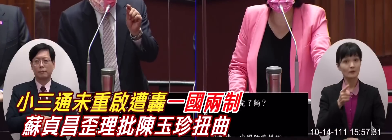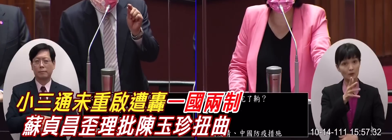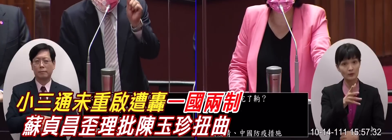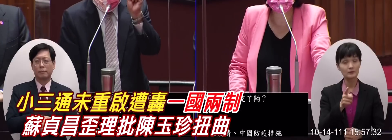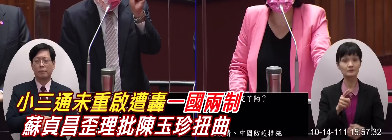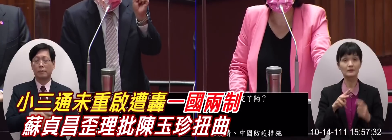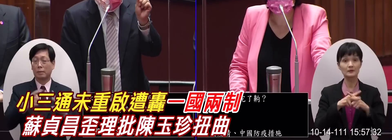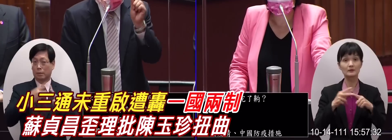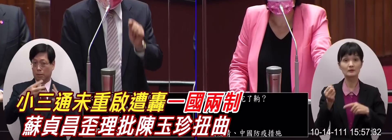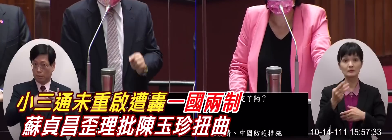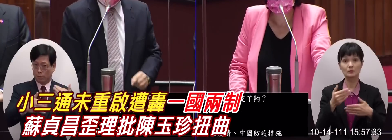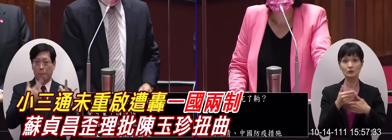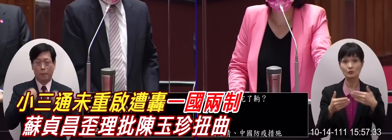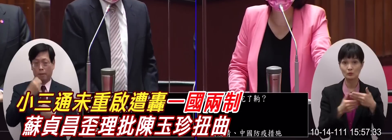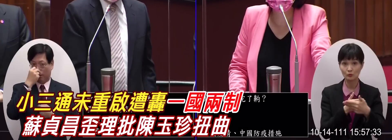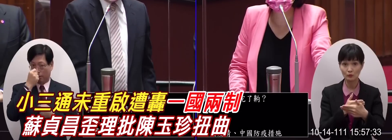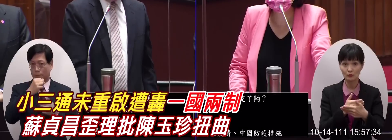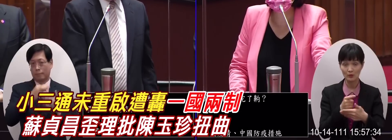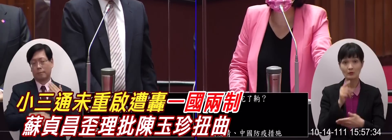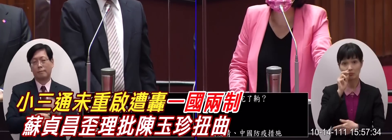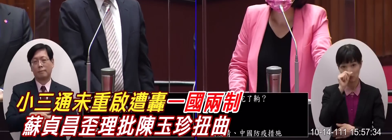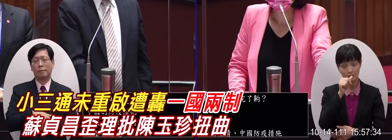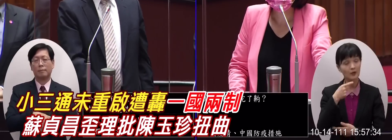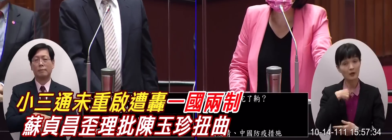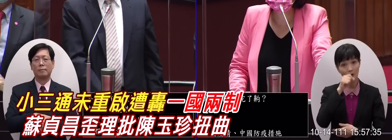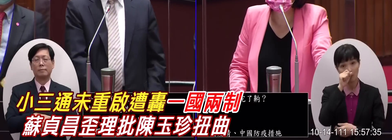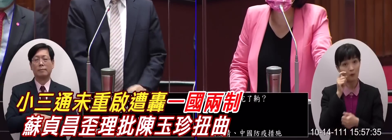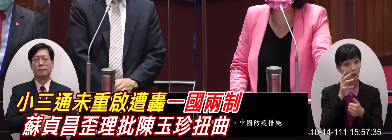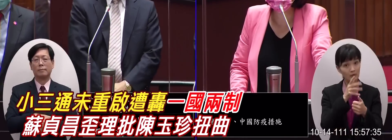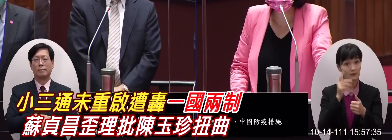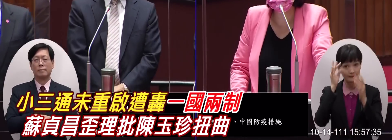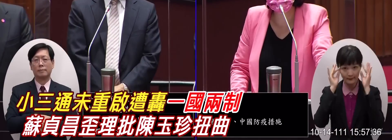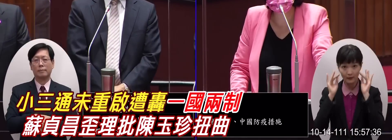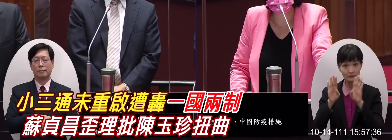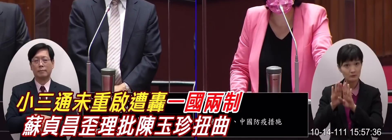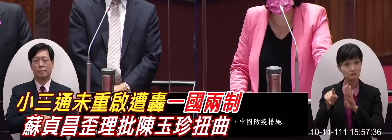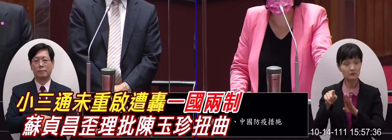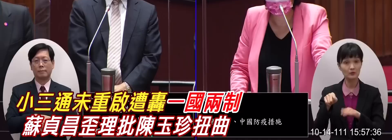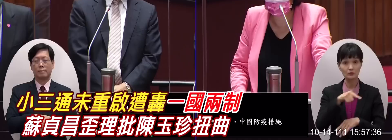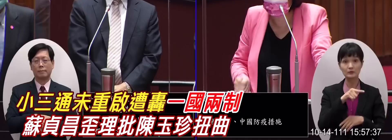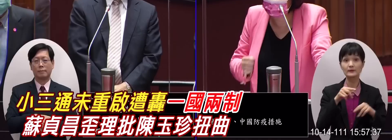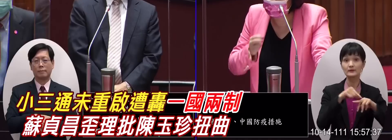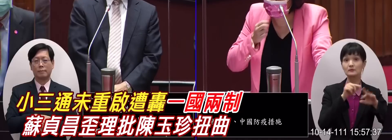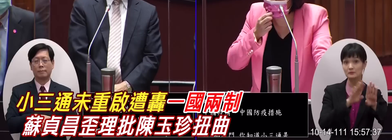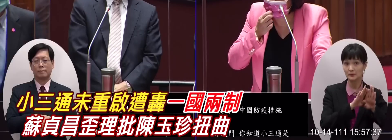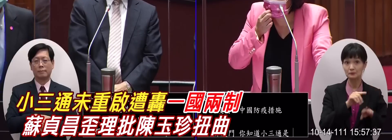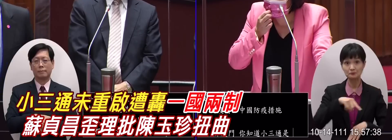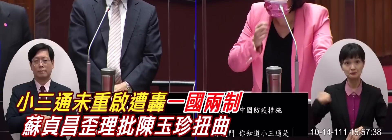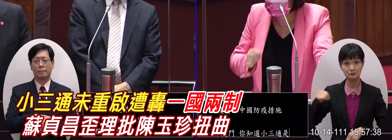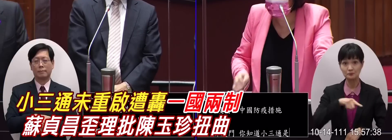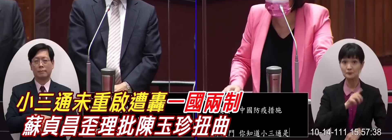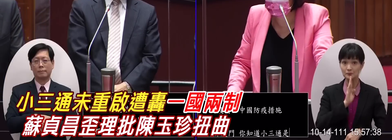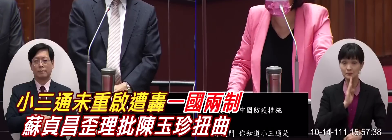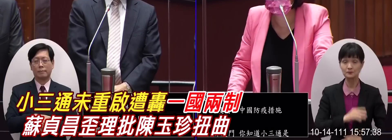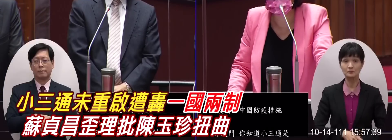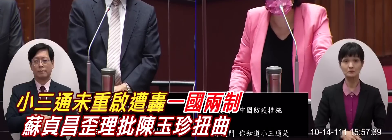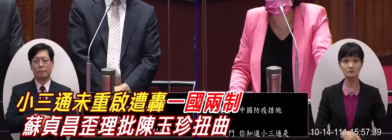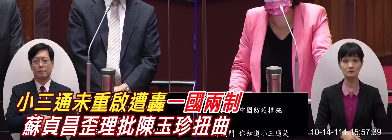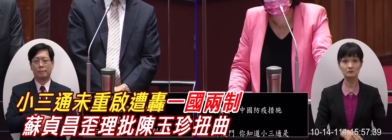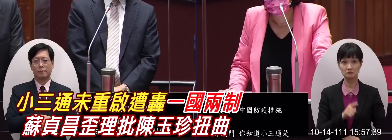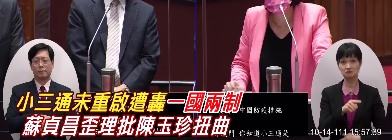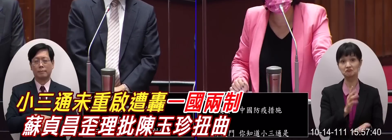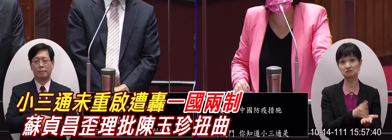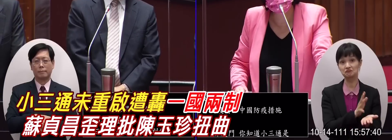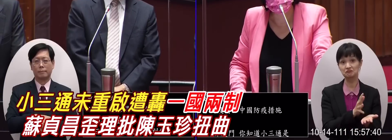山东是 本来就是一个特别的， 哦，特别说厦门是小山东，厦门到金门嘛，哈，以金门来讲，哈，好，那照你这样子